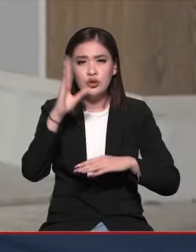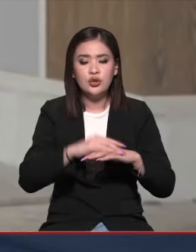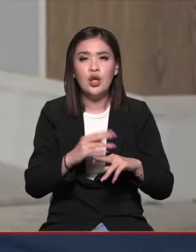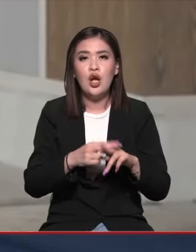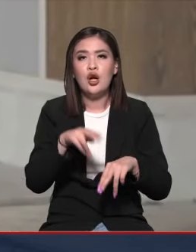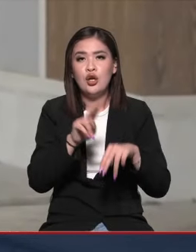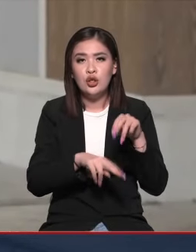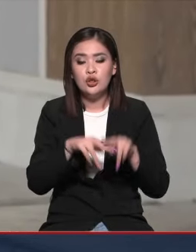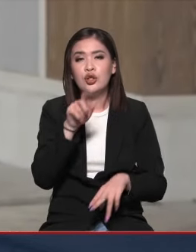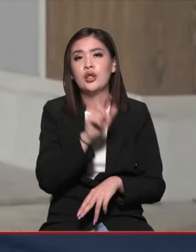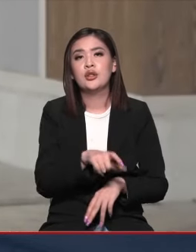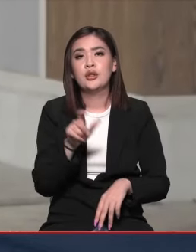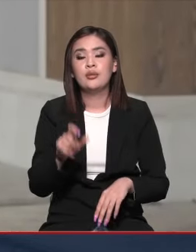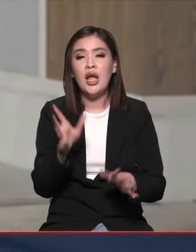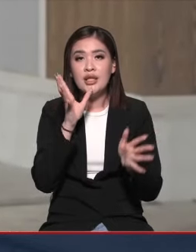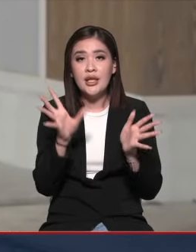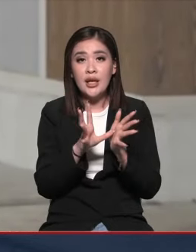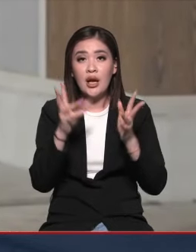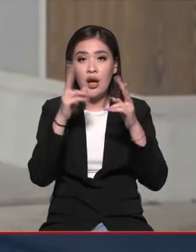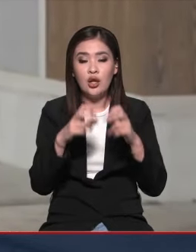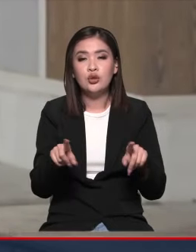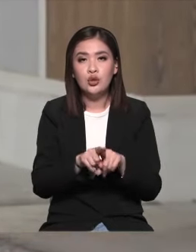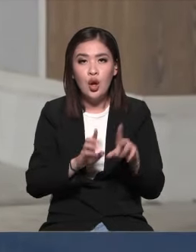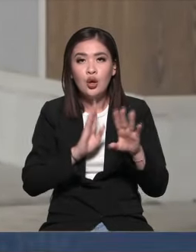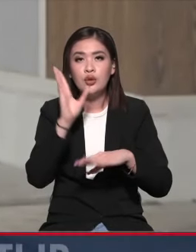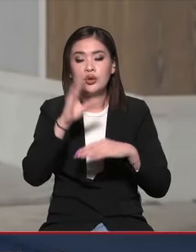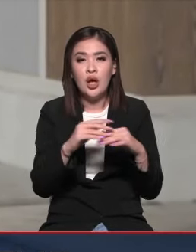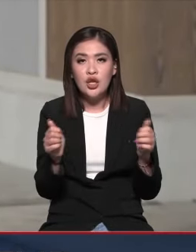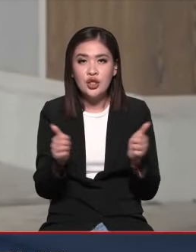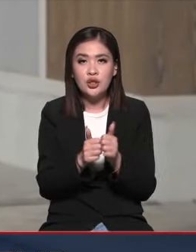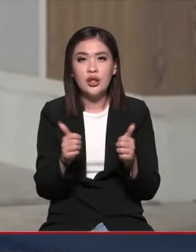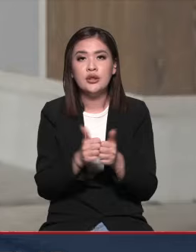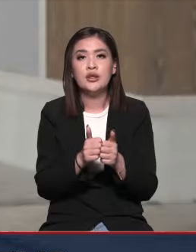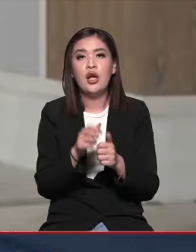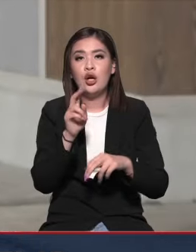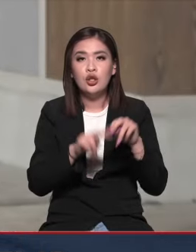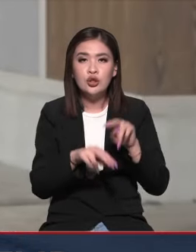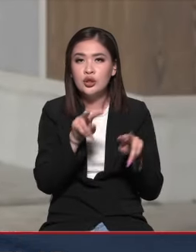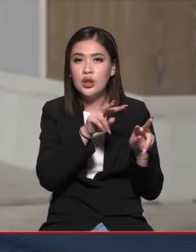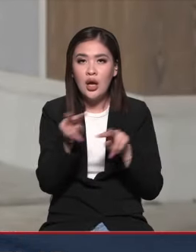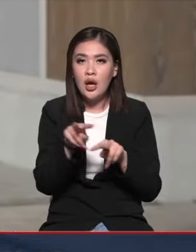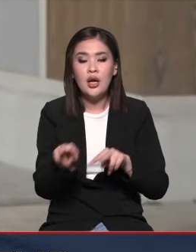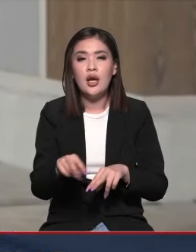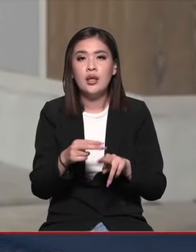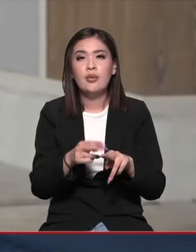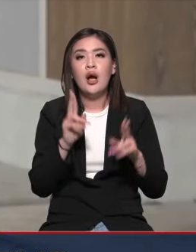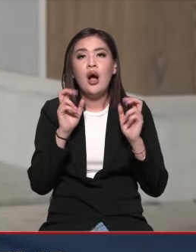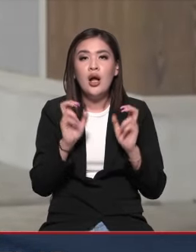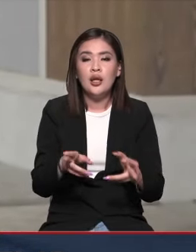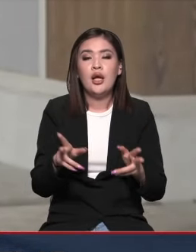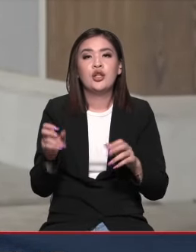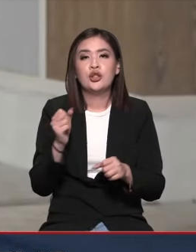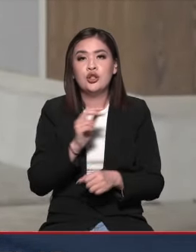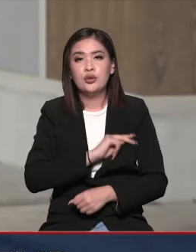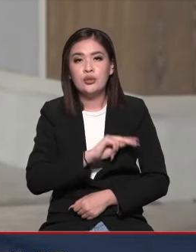жатса, техникалық қадағалаудың мамандары да күні-түні сол құрылысшылардың жанында құрылыс барысын қадағалап, құрылыс жұмыстары қалай жүріп